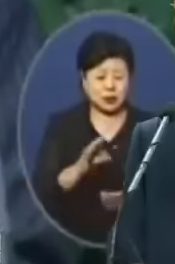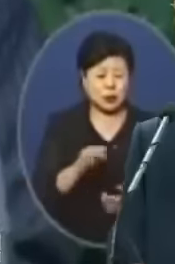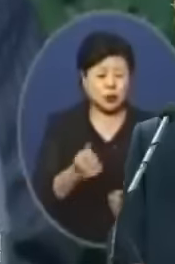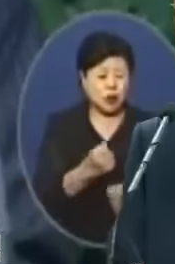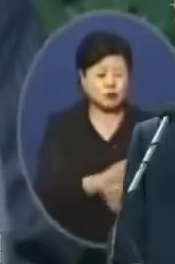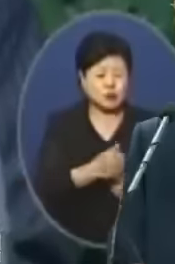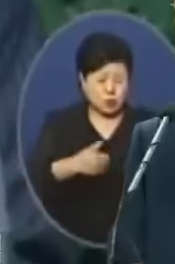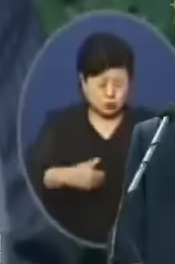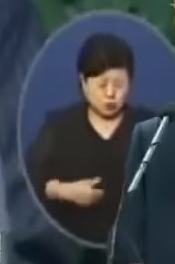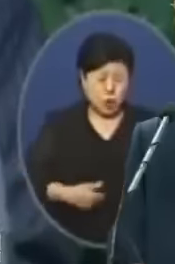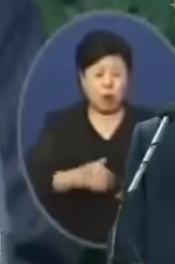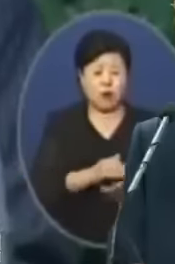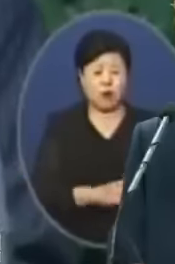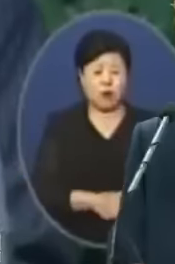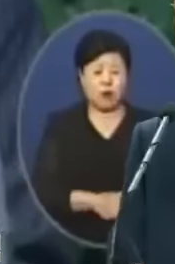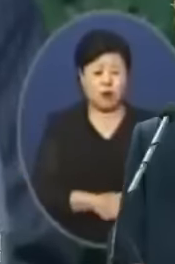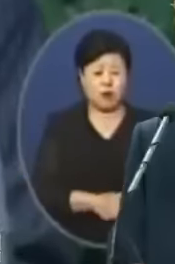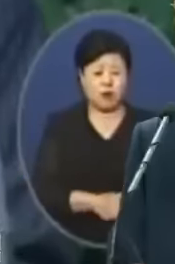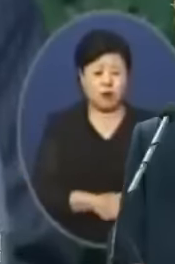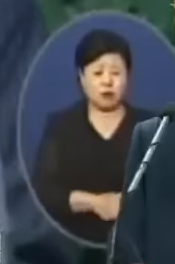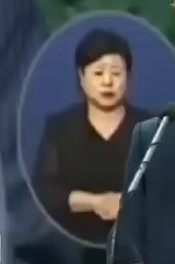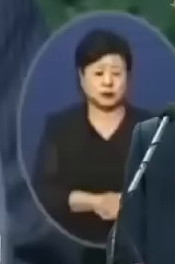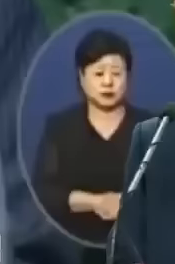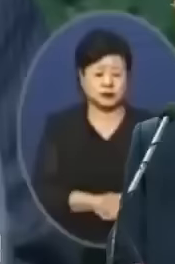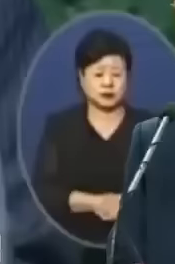엄청나게 들어서 다 먹이고도